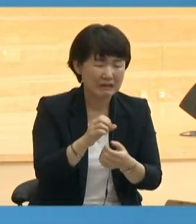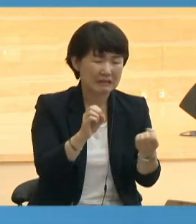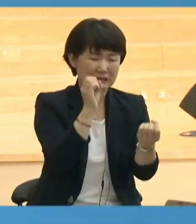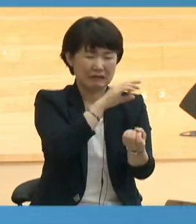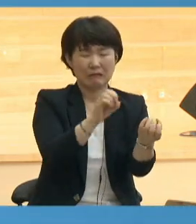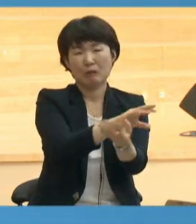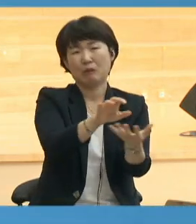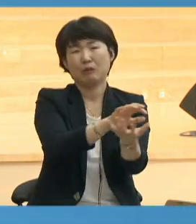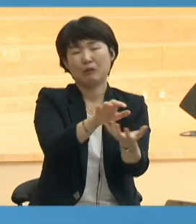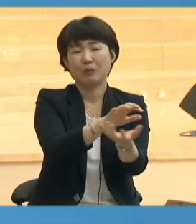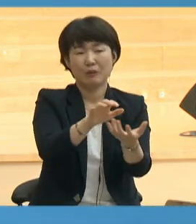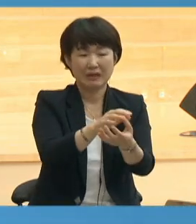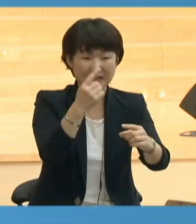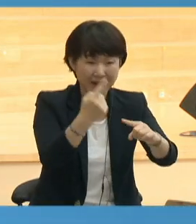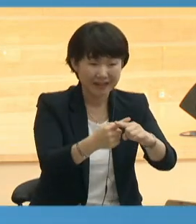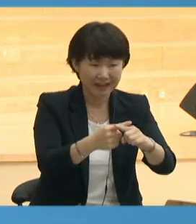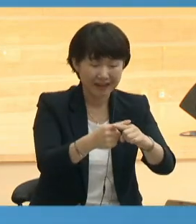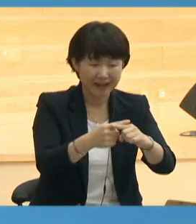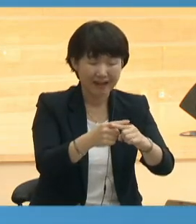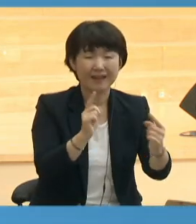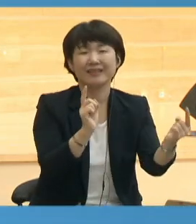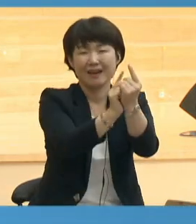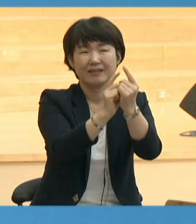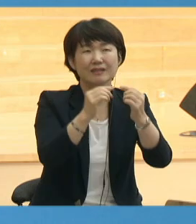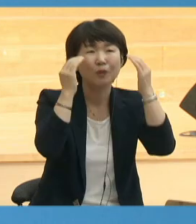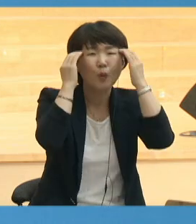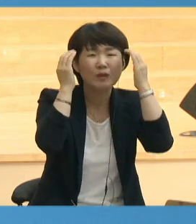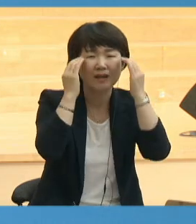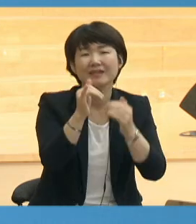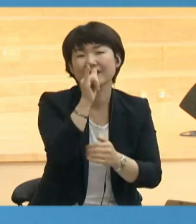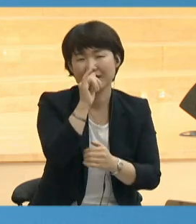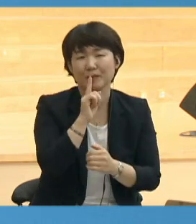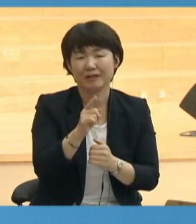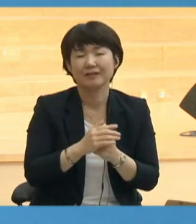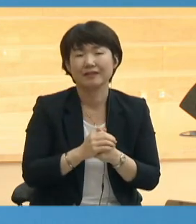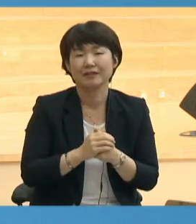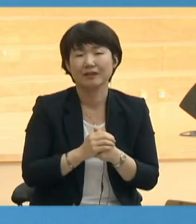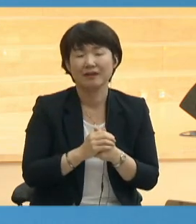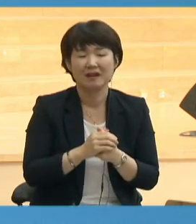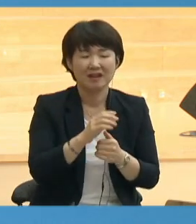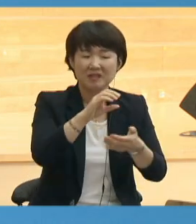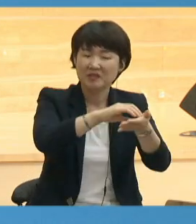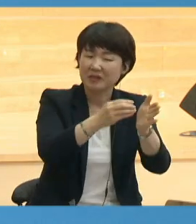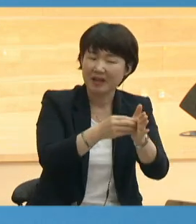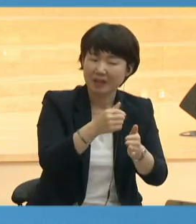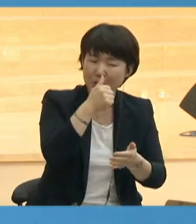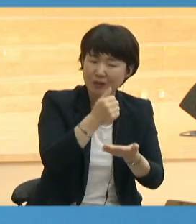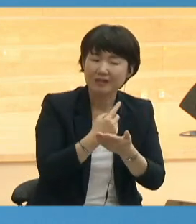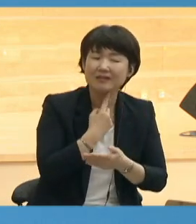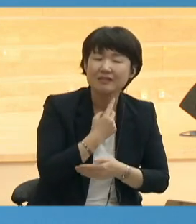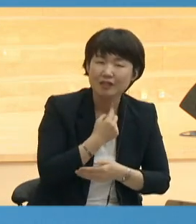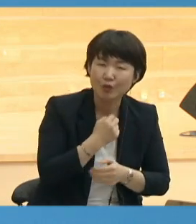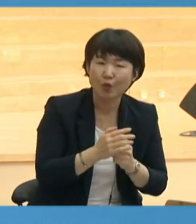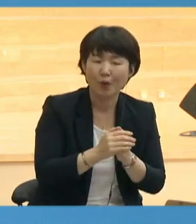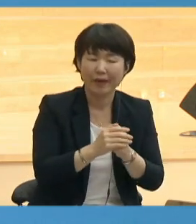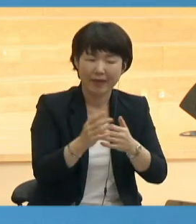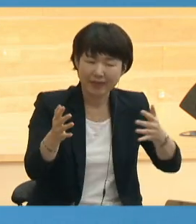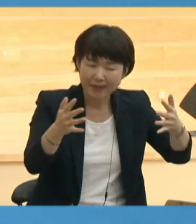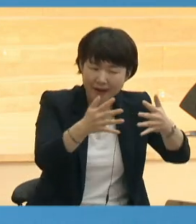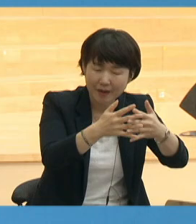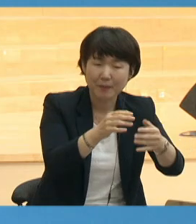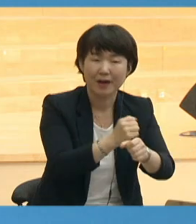살다가 뒹굴다가 당하는 고난이 있을 수 있잖아요 적당히 제 실시 막 찍 꼼 타협하고